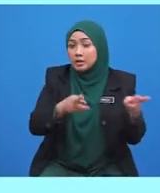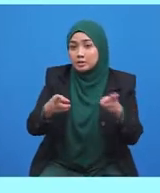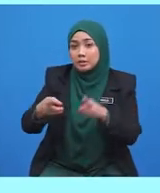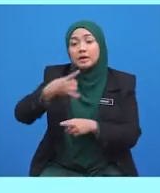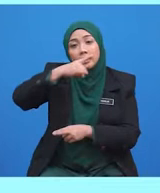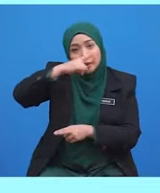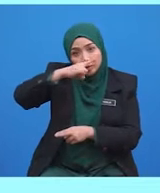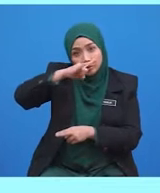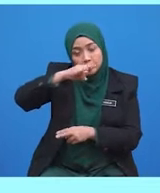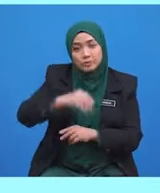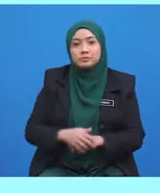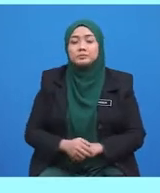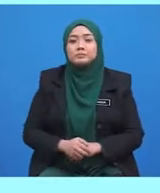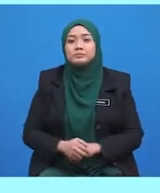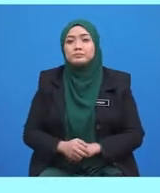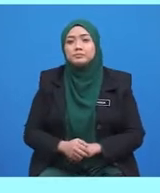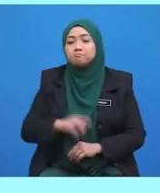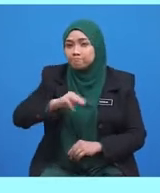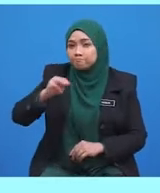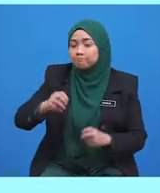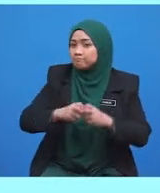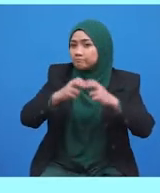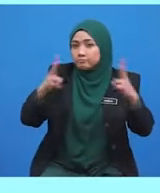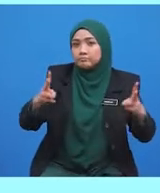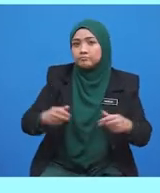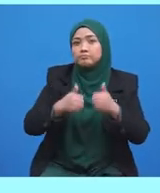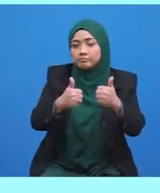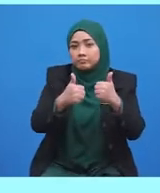kartun. Tahniah, murid-murid sangat hebat.